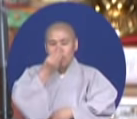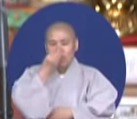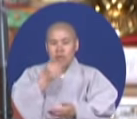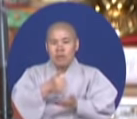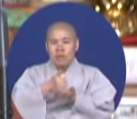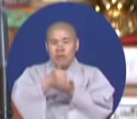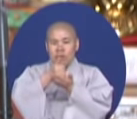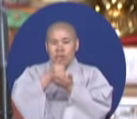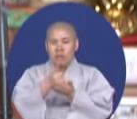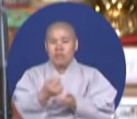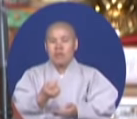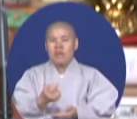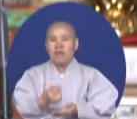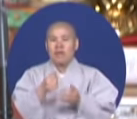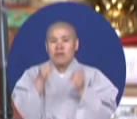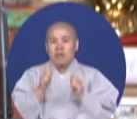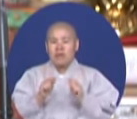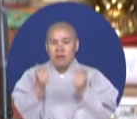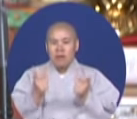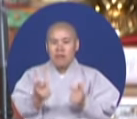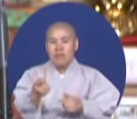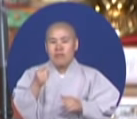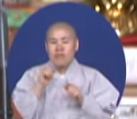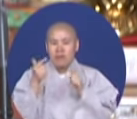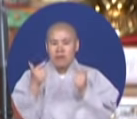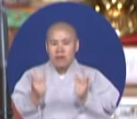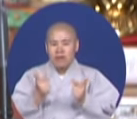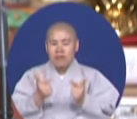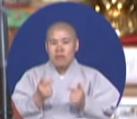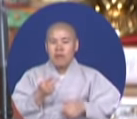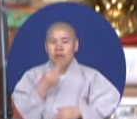계시지 않는 분이 없고 오시지 않은 분이 없는 그 단을